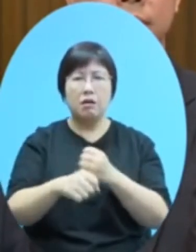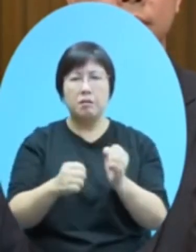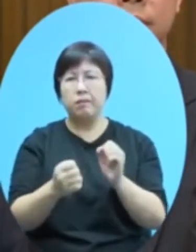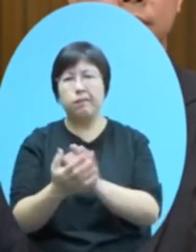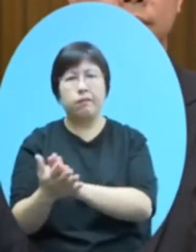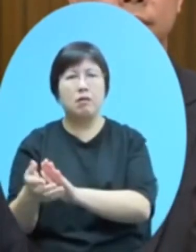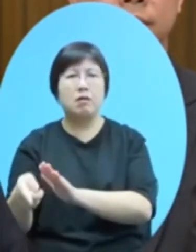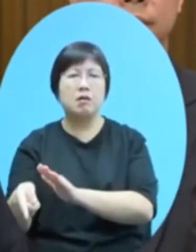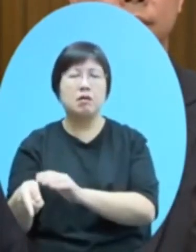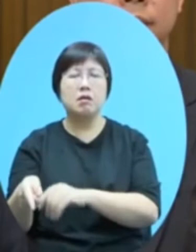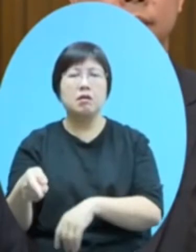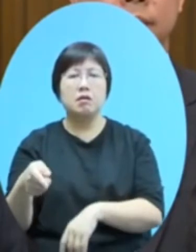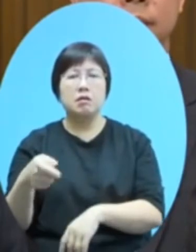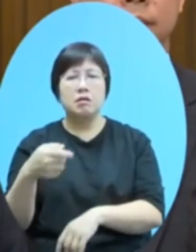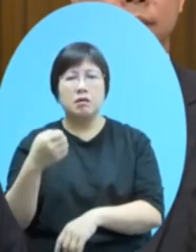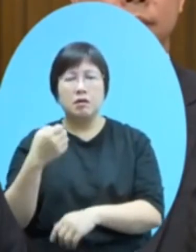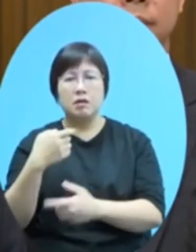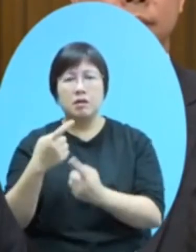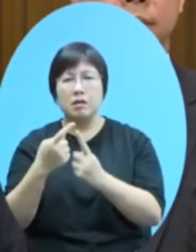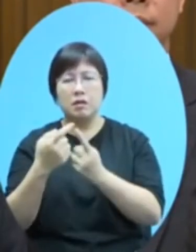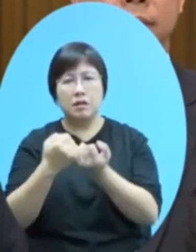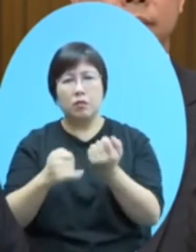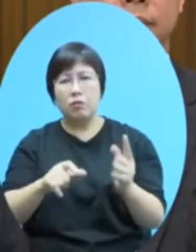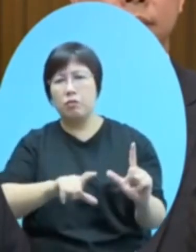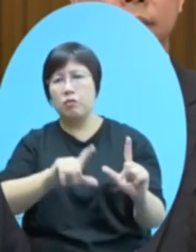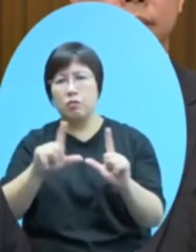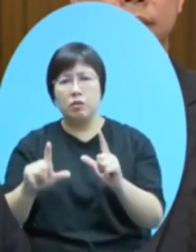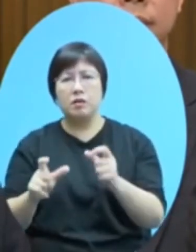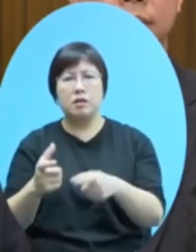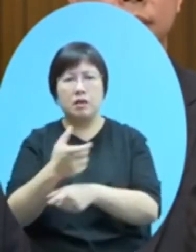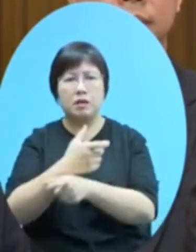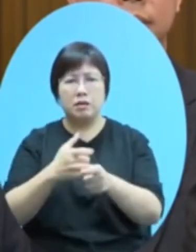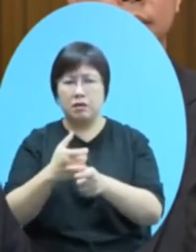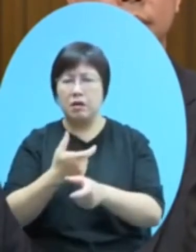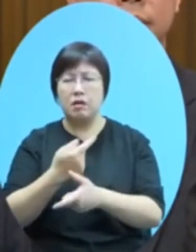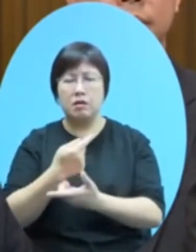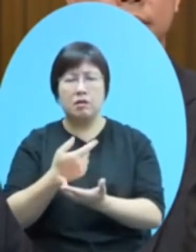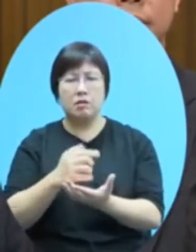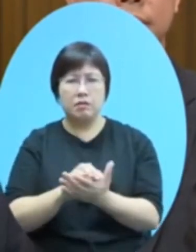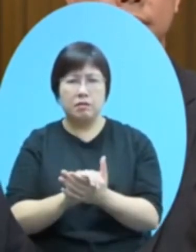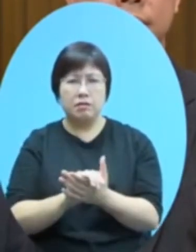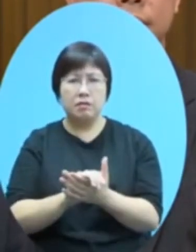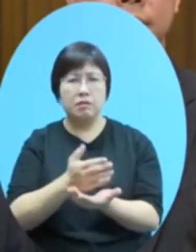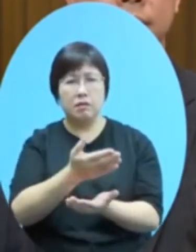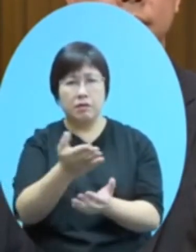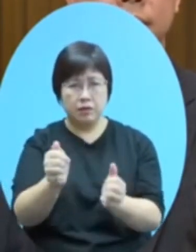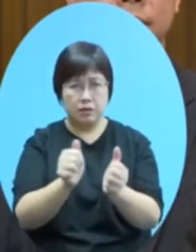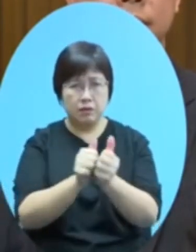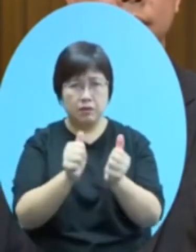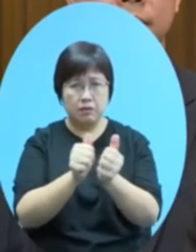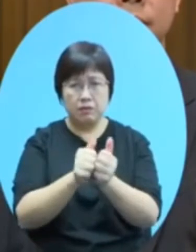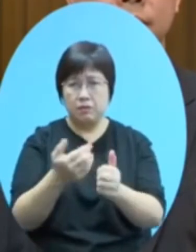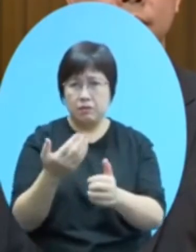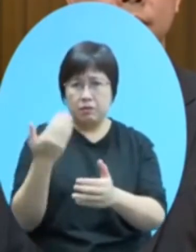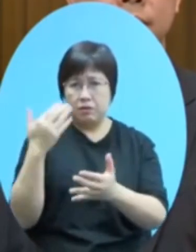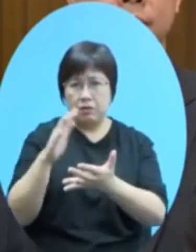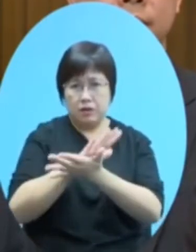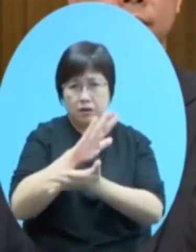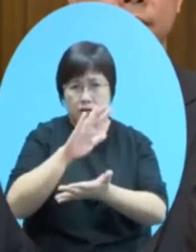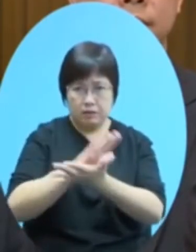到我哋嘅民生經濟嘅。各位朋友，我哋過去呢幾